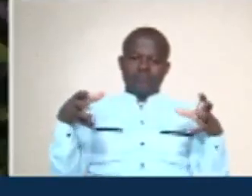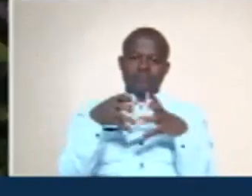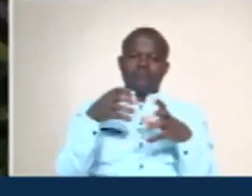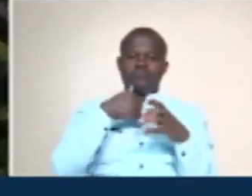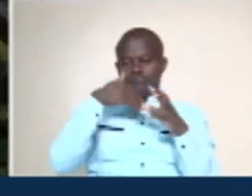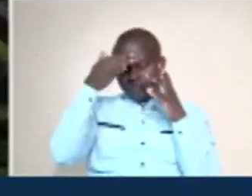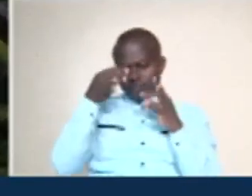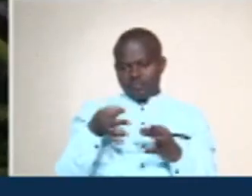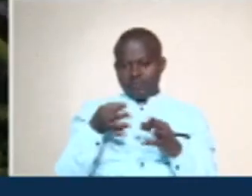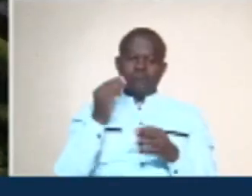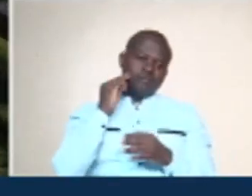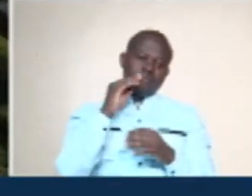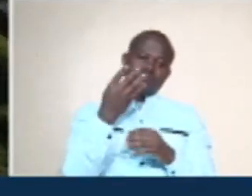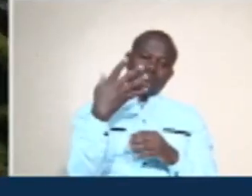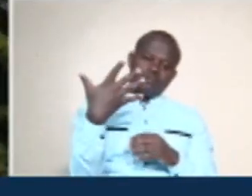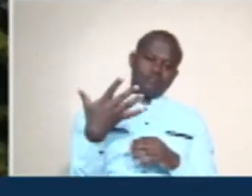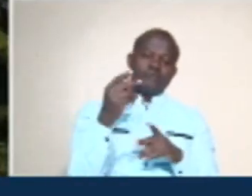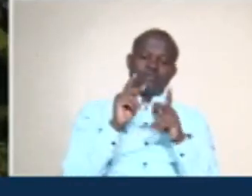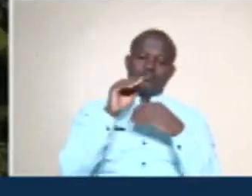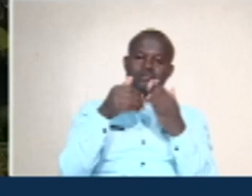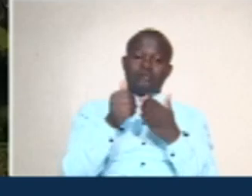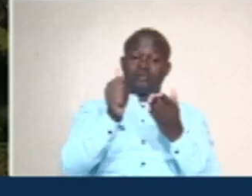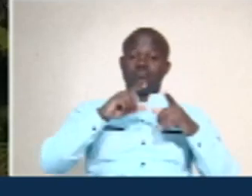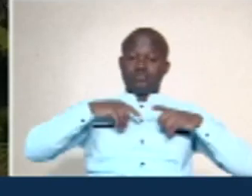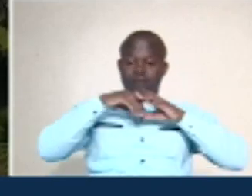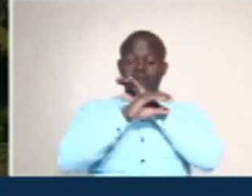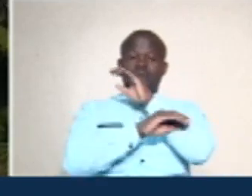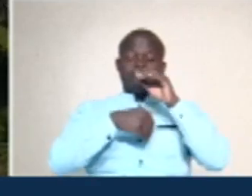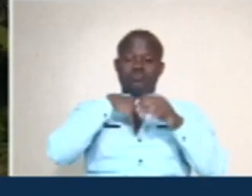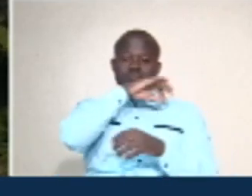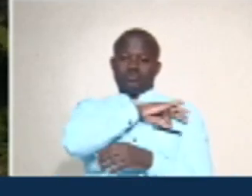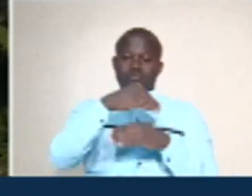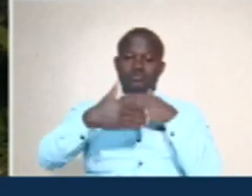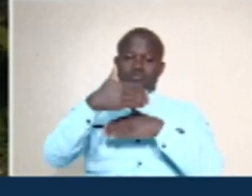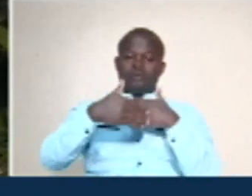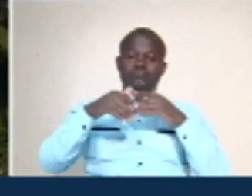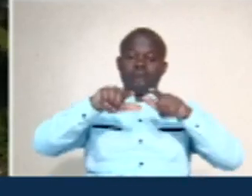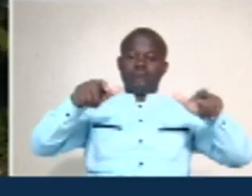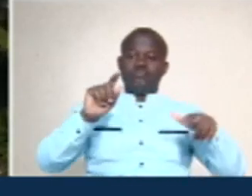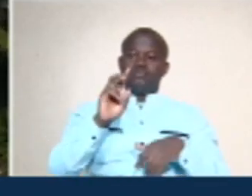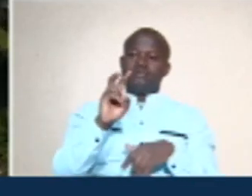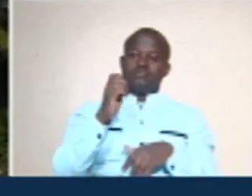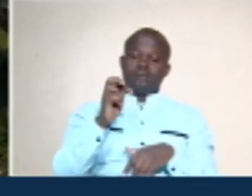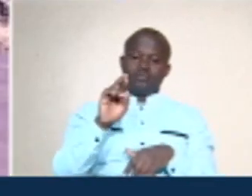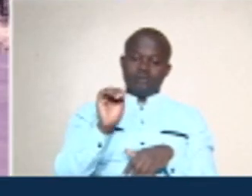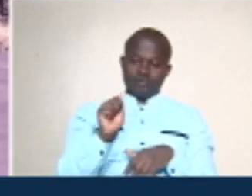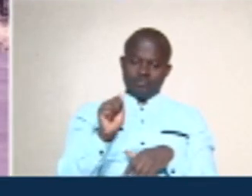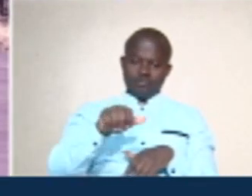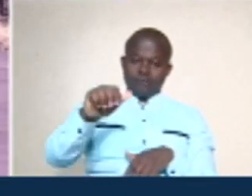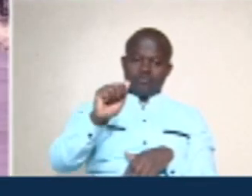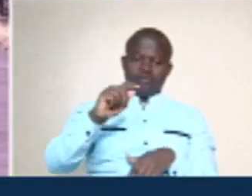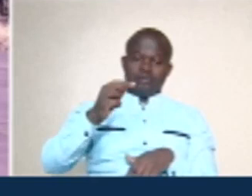bikagira ingamba. Miliyoni 45 z'abaturage nizo zituye mu bihugu bifite inyungu ku cyogogo cy'ikiyaga cya Victoria. Umugezi